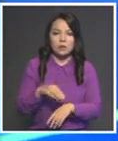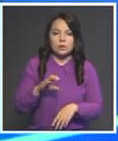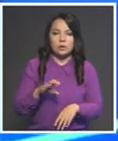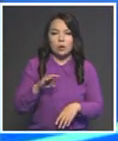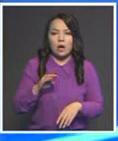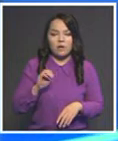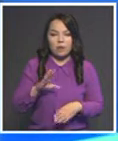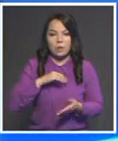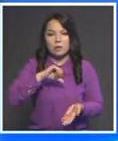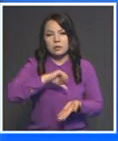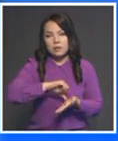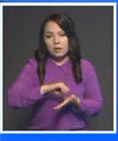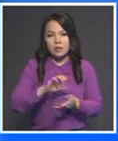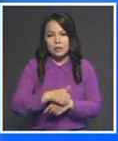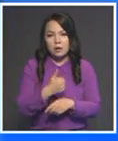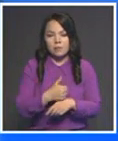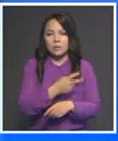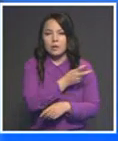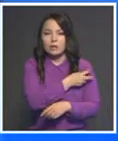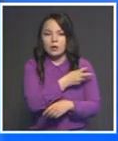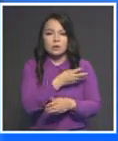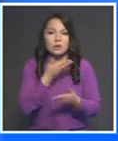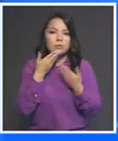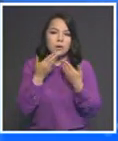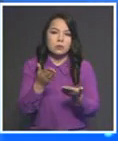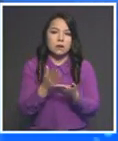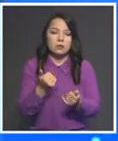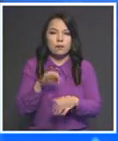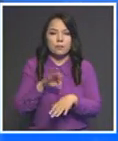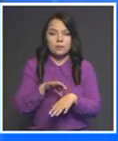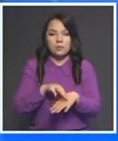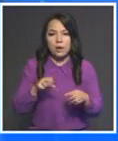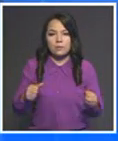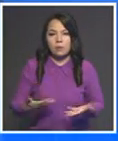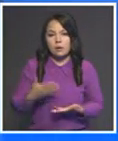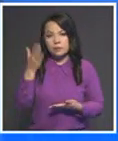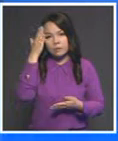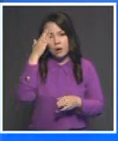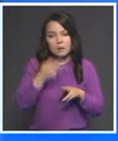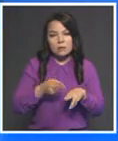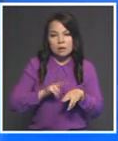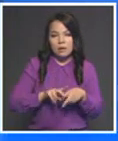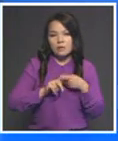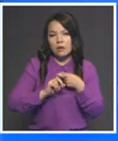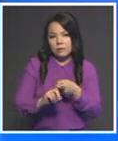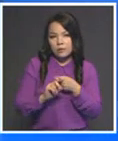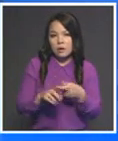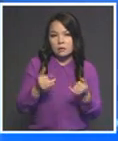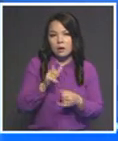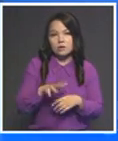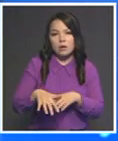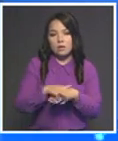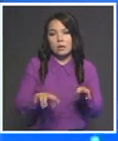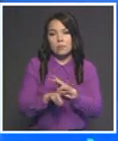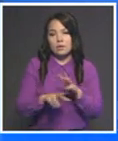жариялап, еліміздің бас дәрігерін сынға алды. Менингококк инфекциясына тосқауыл бола алмаған үшін әлеуметтік желілердегі жұртшылықтың да